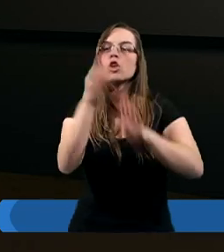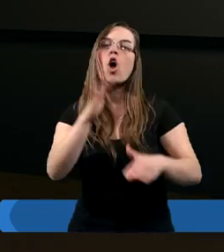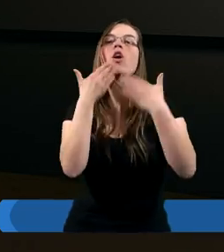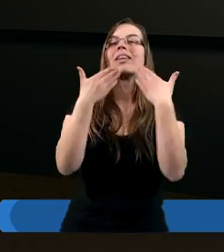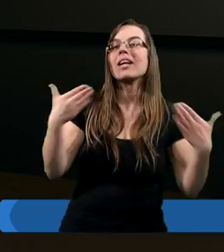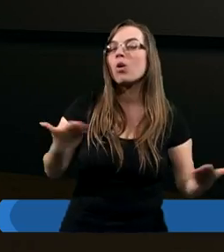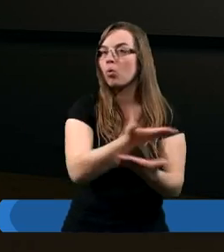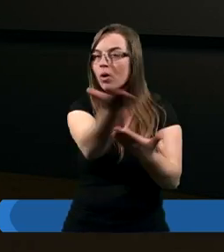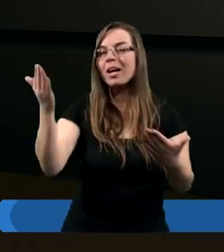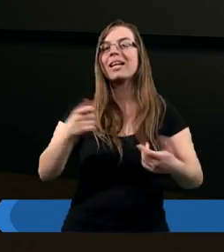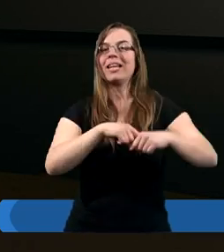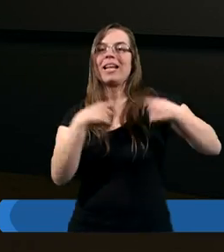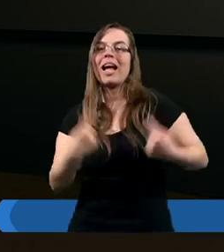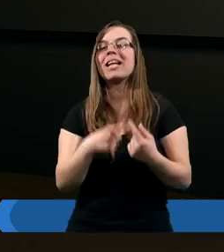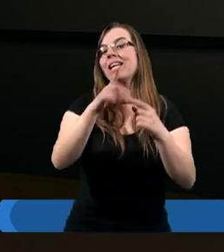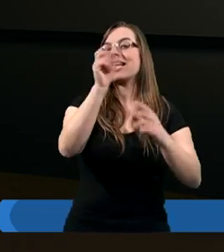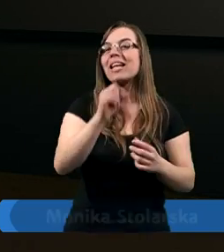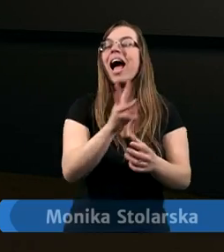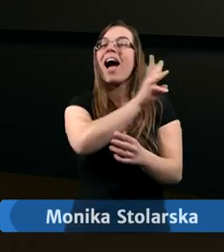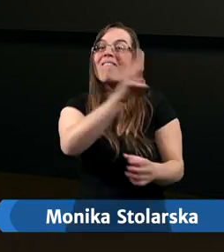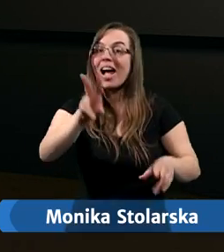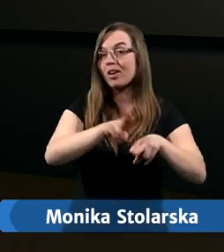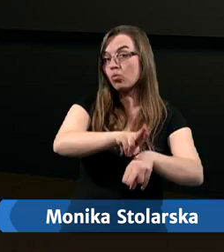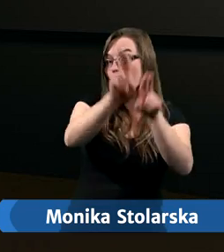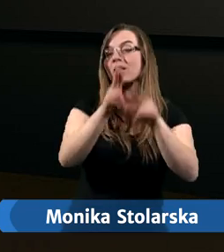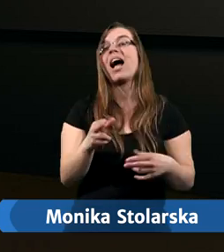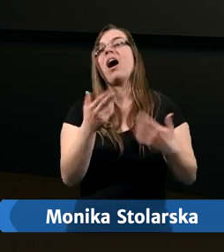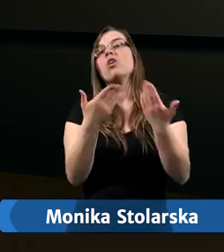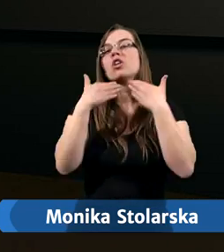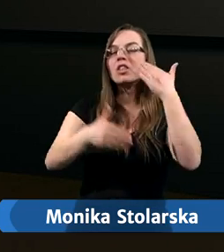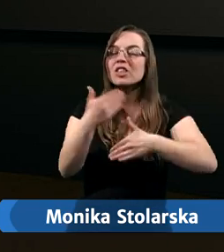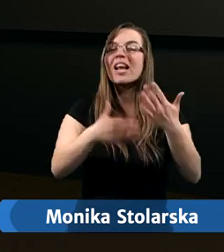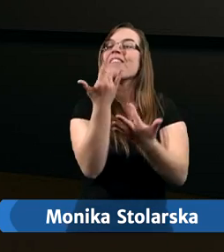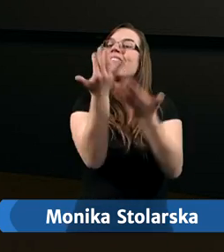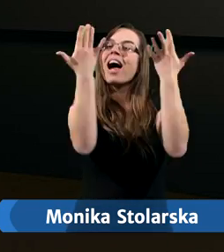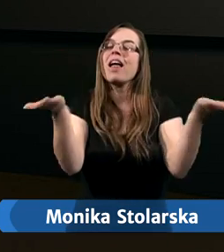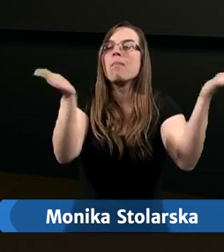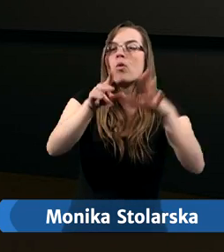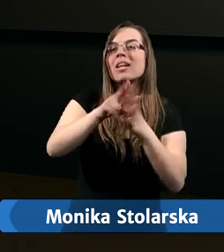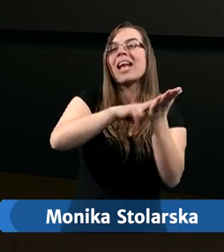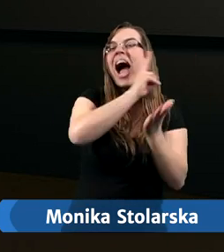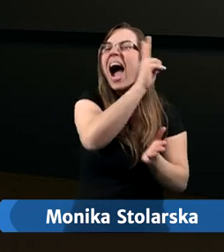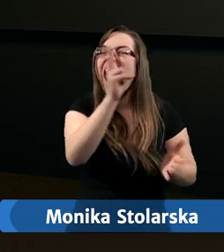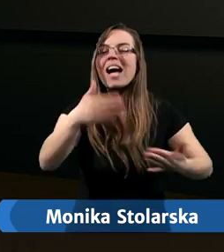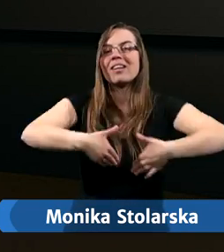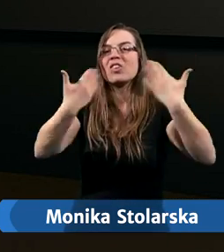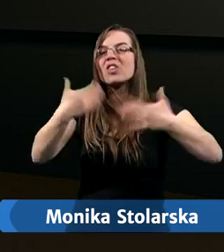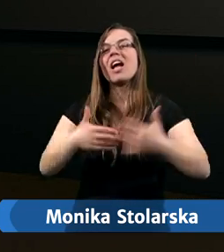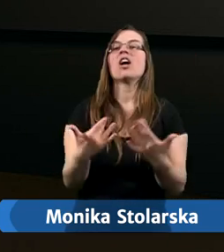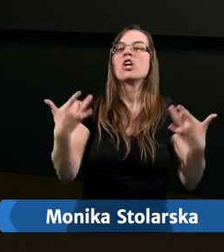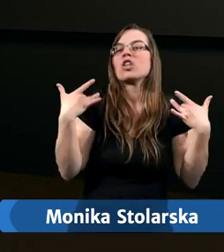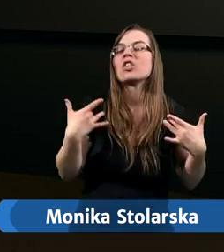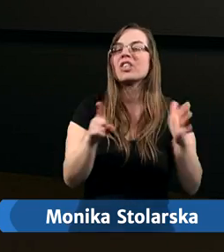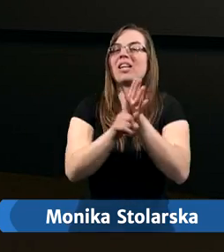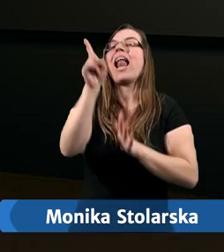Drodzy, dziękując serdecznie również za Wasz udział, życząc wielu błogosławieństw na każdy dzień życia, szczególnie